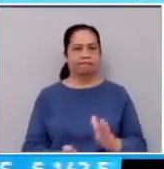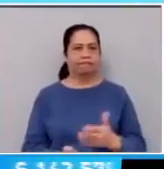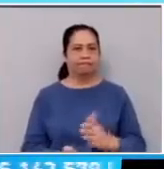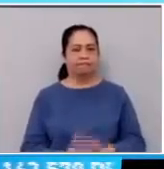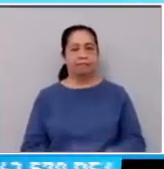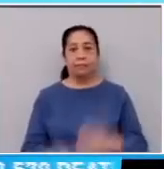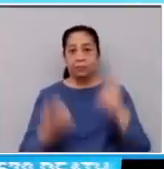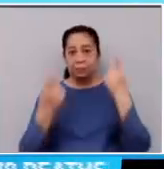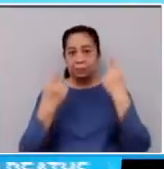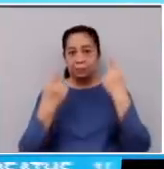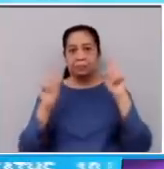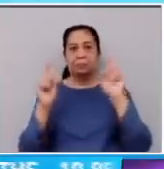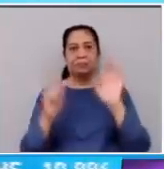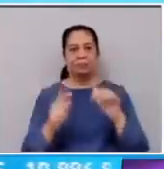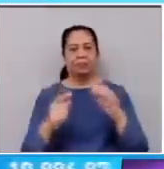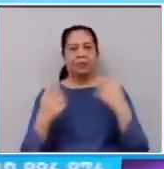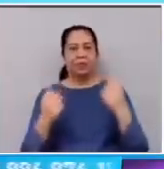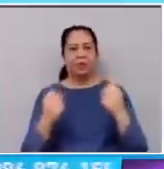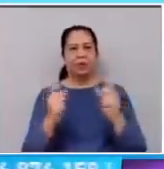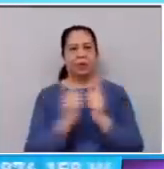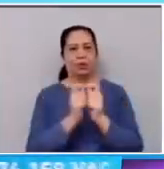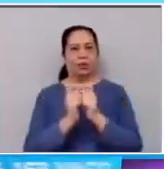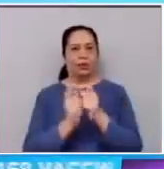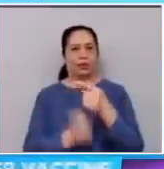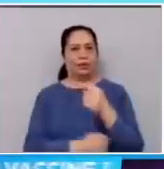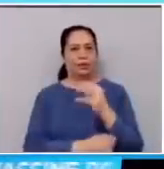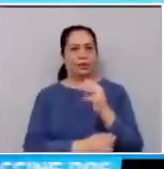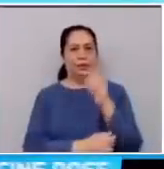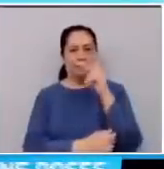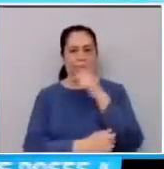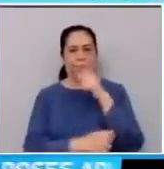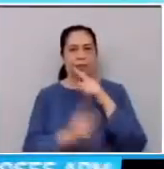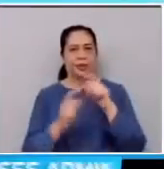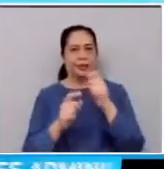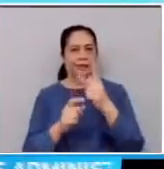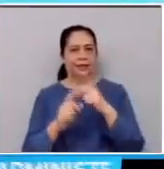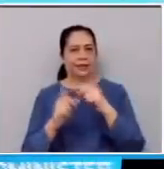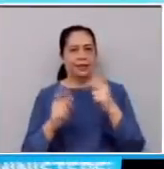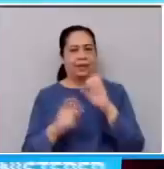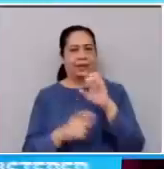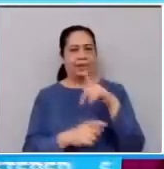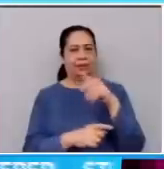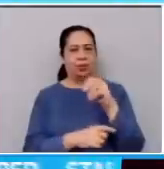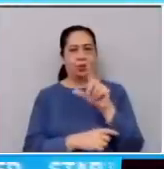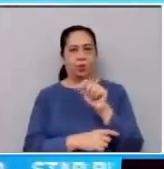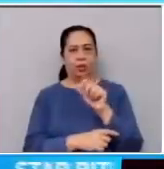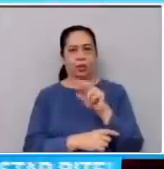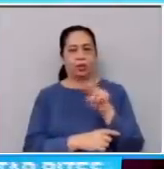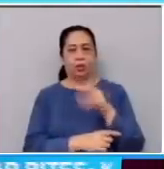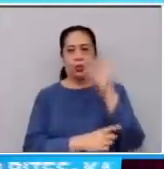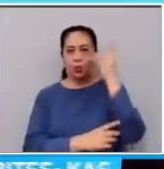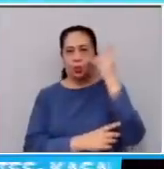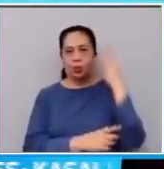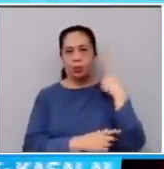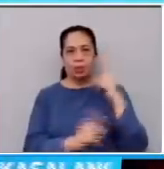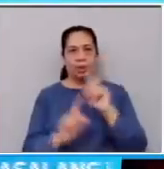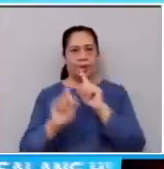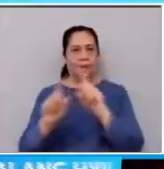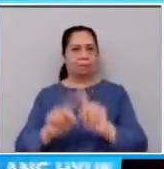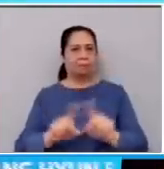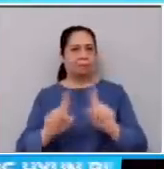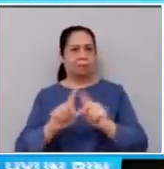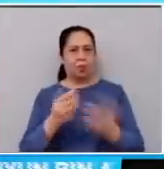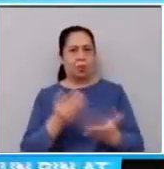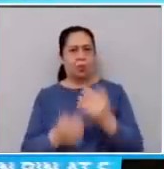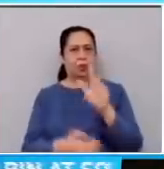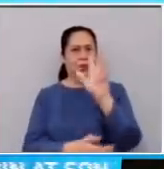Successful ang Stronger Together GMA Pinoy TV at Expo 2020 Dubai na dinaluhan ng halos